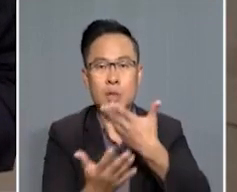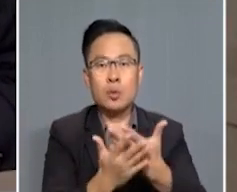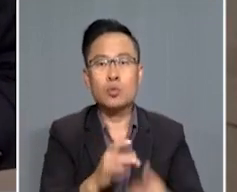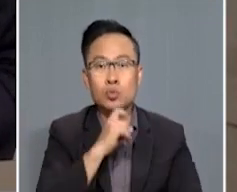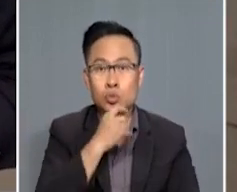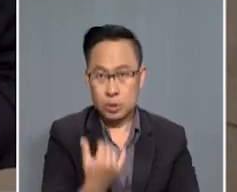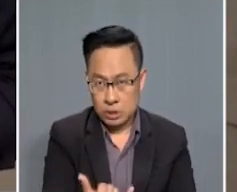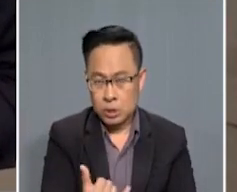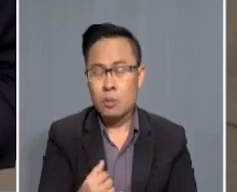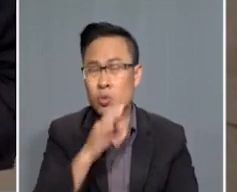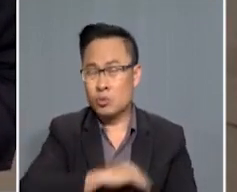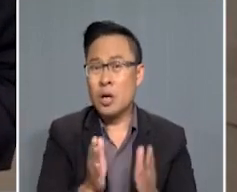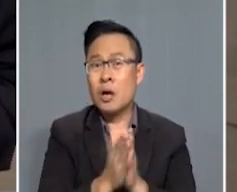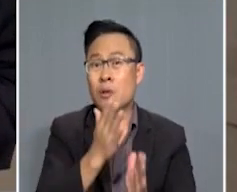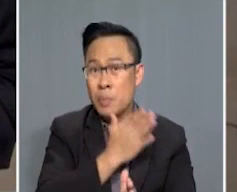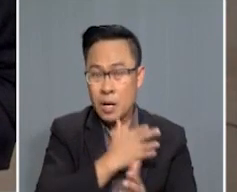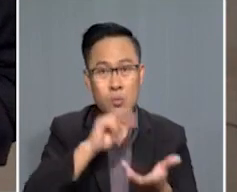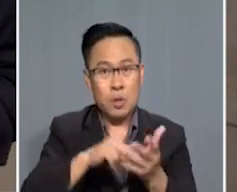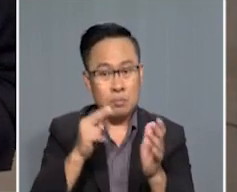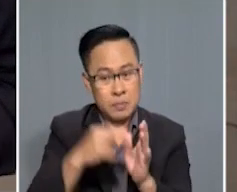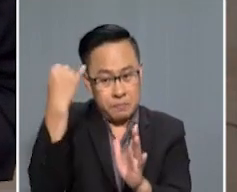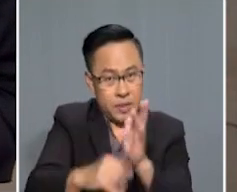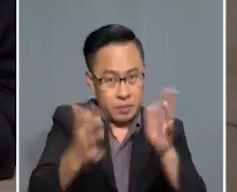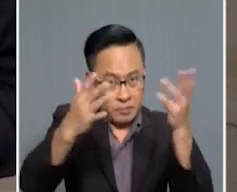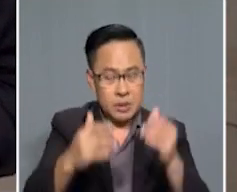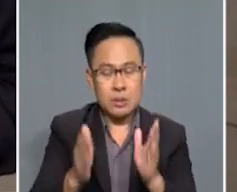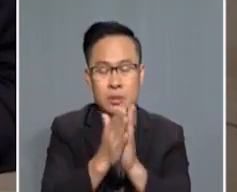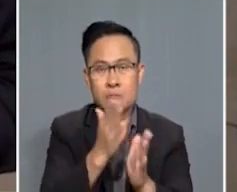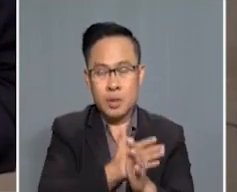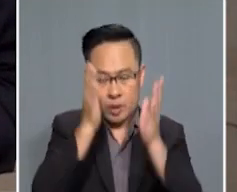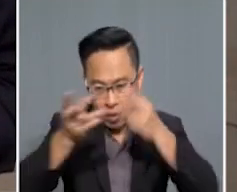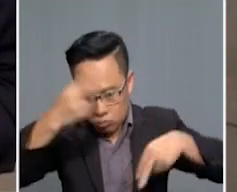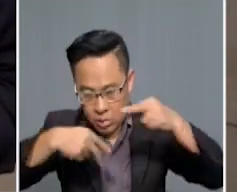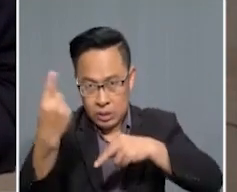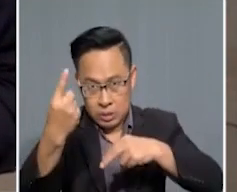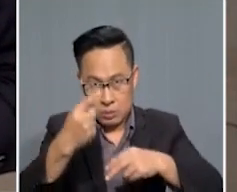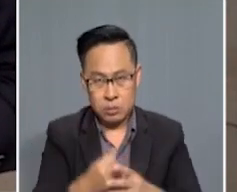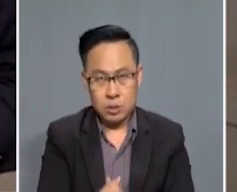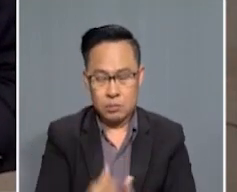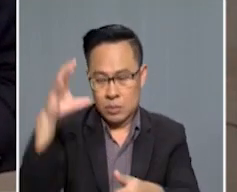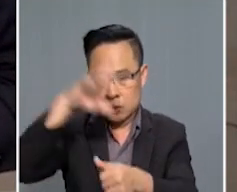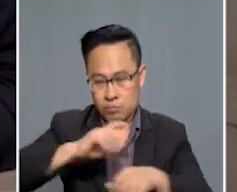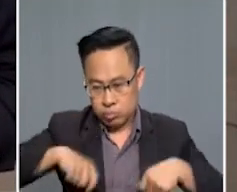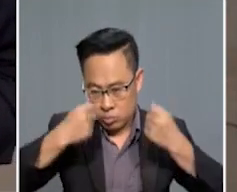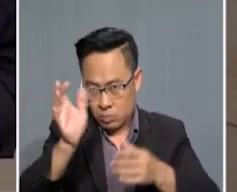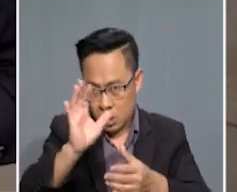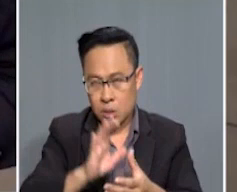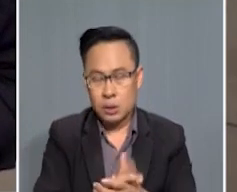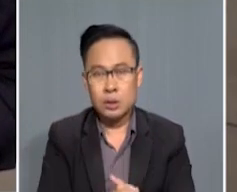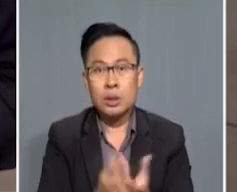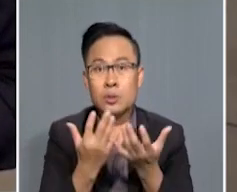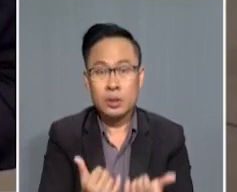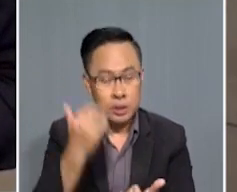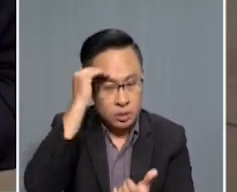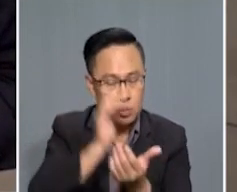งแล้วนะคะมองว่าพระเป็นเพียงแค่พยานในคดีเงินทอนวัดเท่านั้นค่ะและเมื่อสักครู่นี้นะคะพนักงานสอบสวนของกองปราบก็ได้รับ